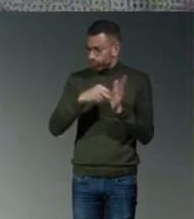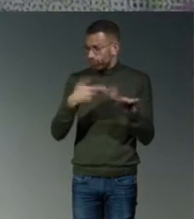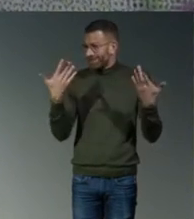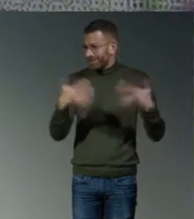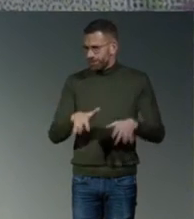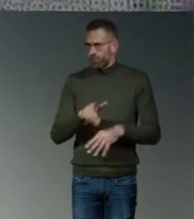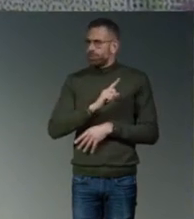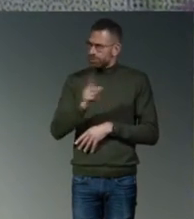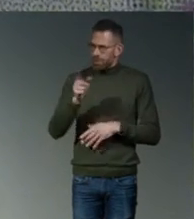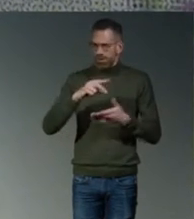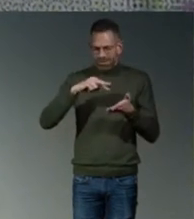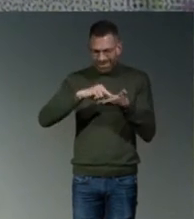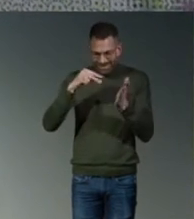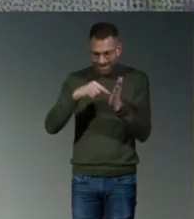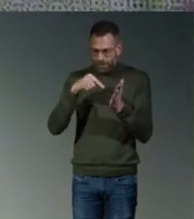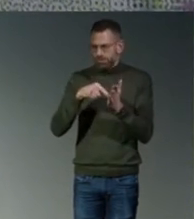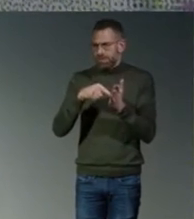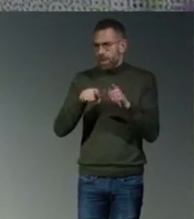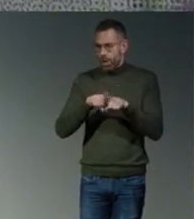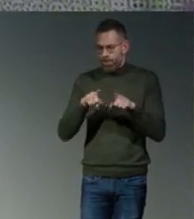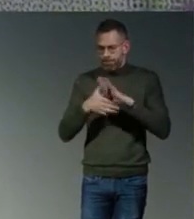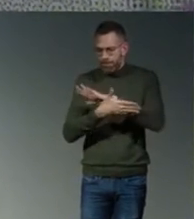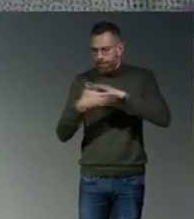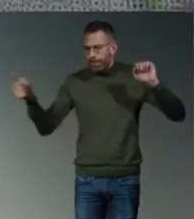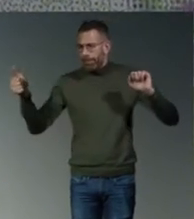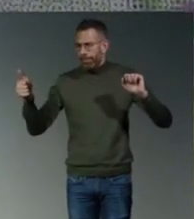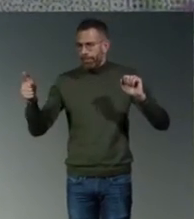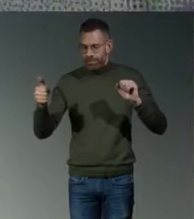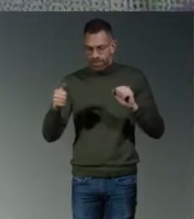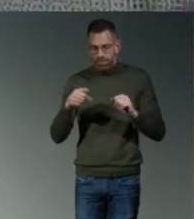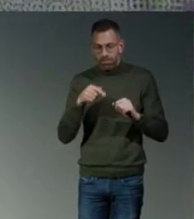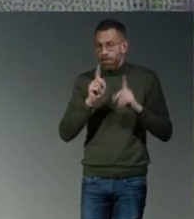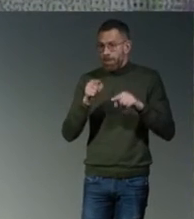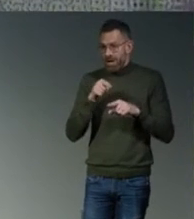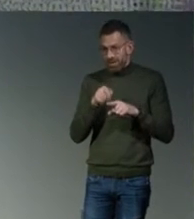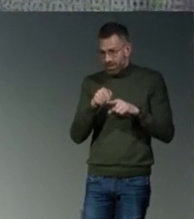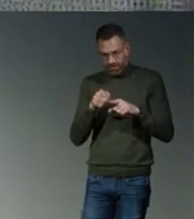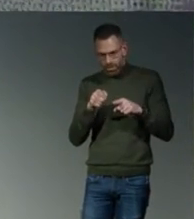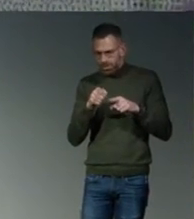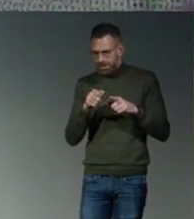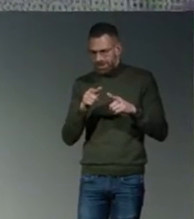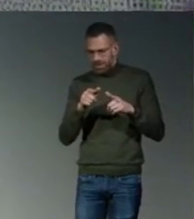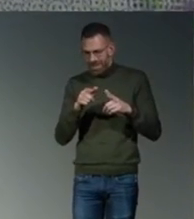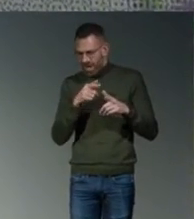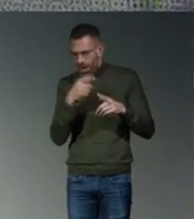technologie, c'est presque une médiation qui est presque parfois secondaire par rapport à ce qui se joue à travers elle et qui a trait